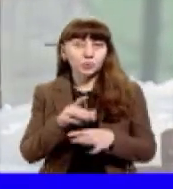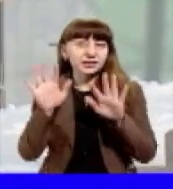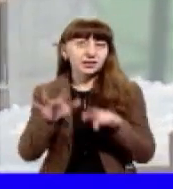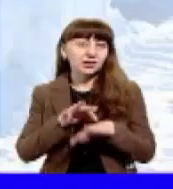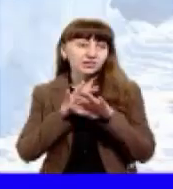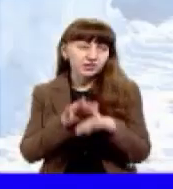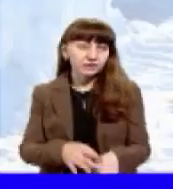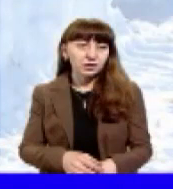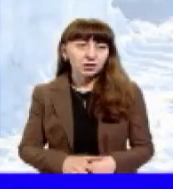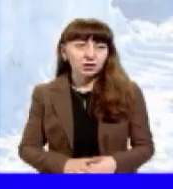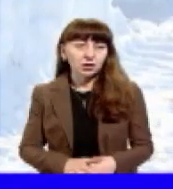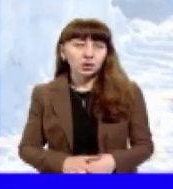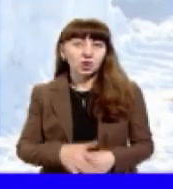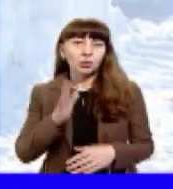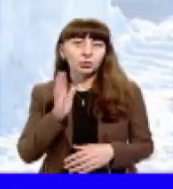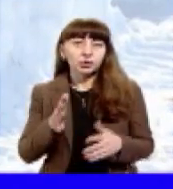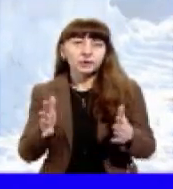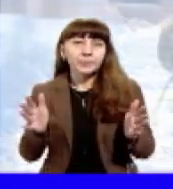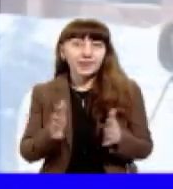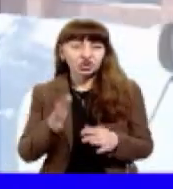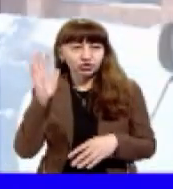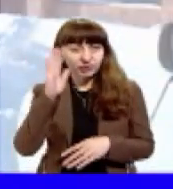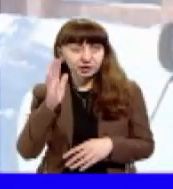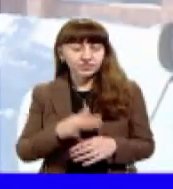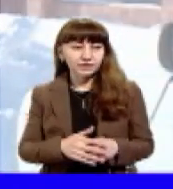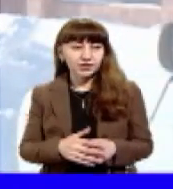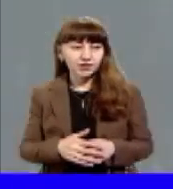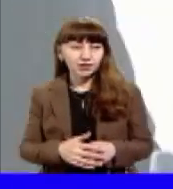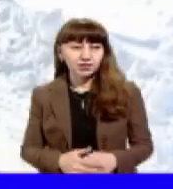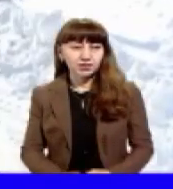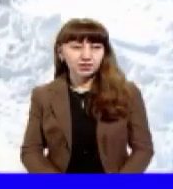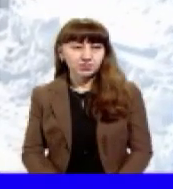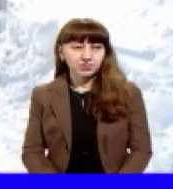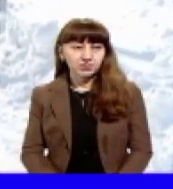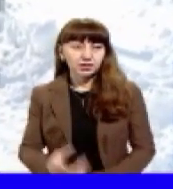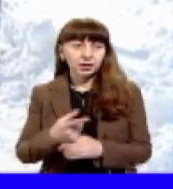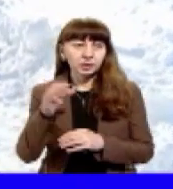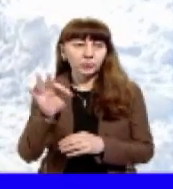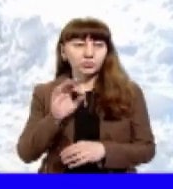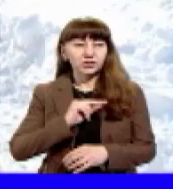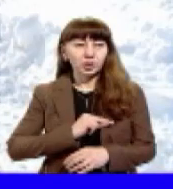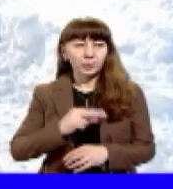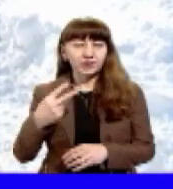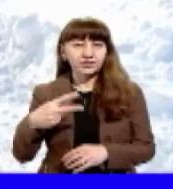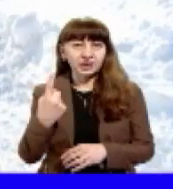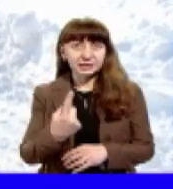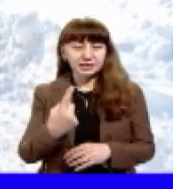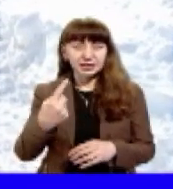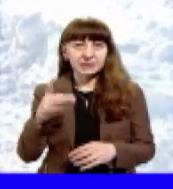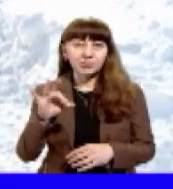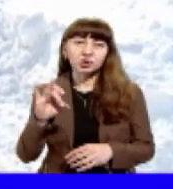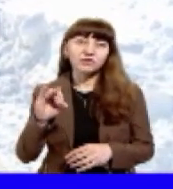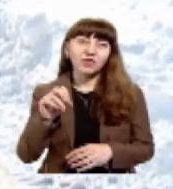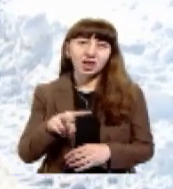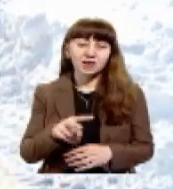вывести, будет меньше в погребах будет воды. Тоже у нас погреба топит. В данный момент работает 21 единица